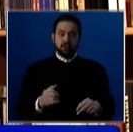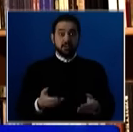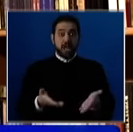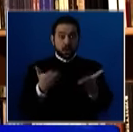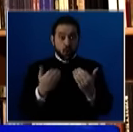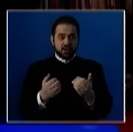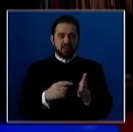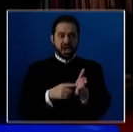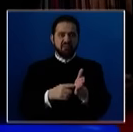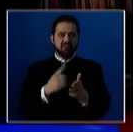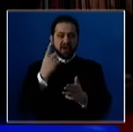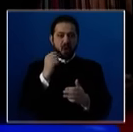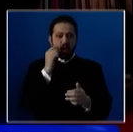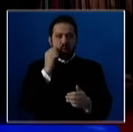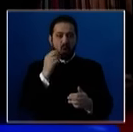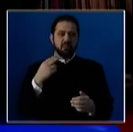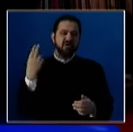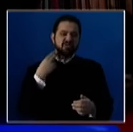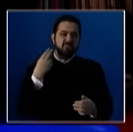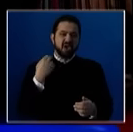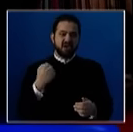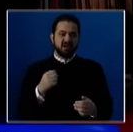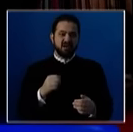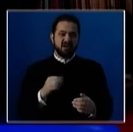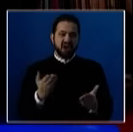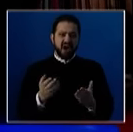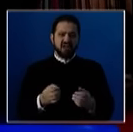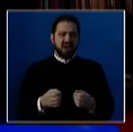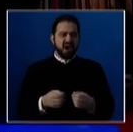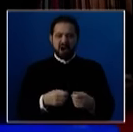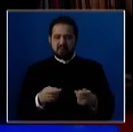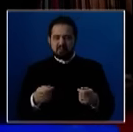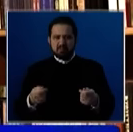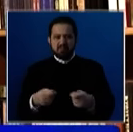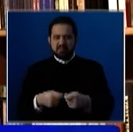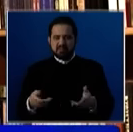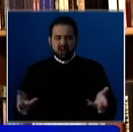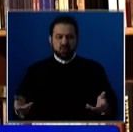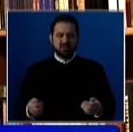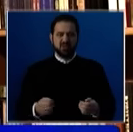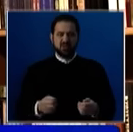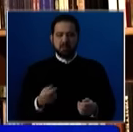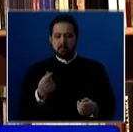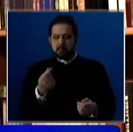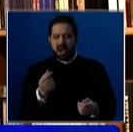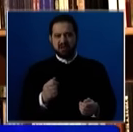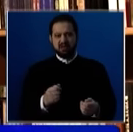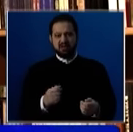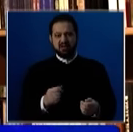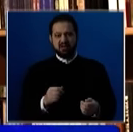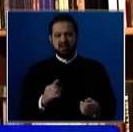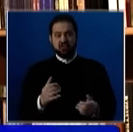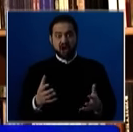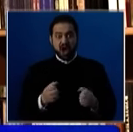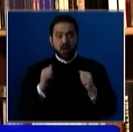golan, ca pe un om care și-a cheltuit demnitatea, banii, onoarea lui și a tatălui și care vine și